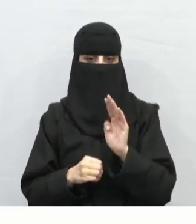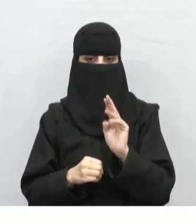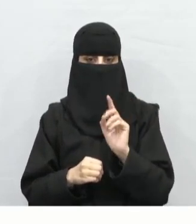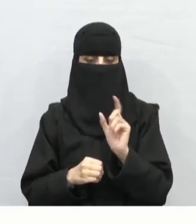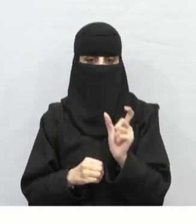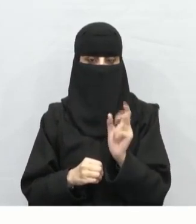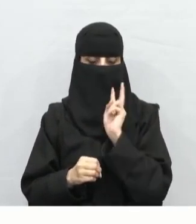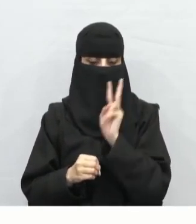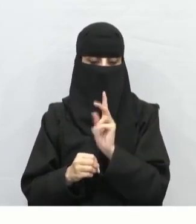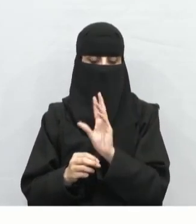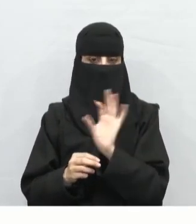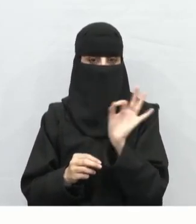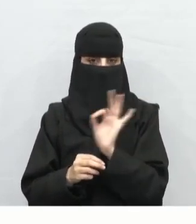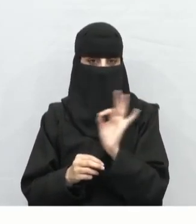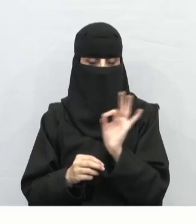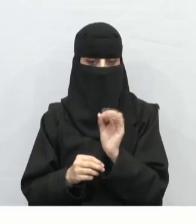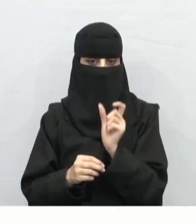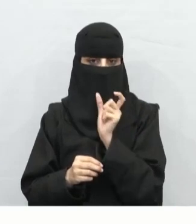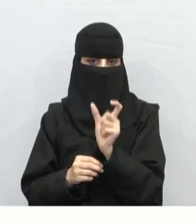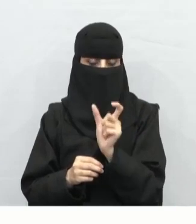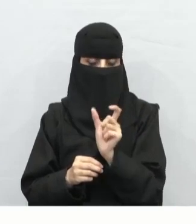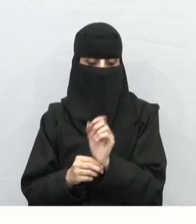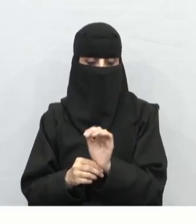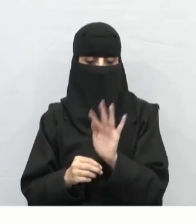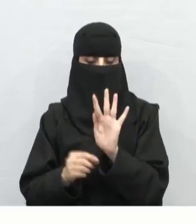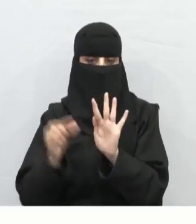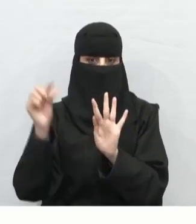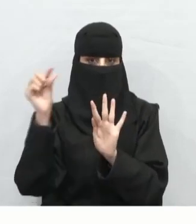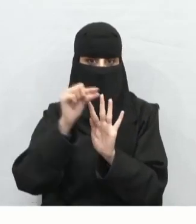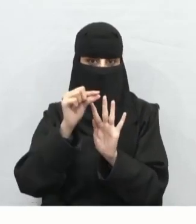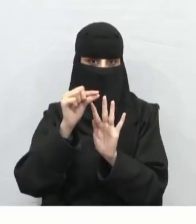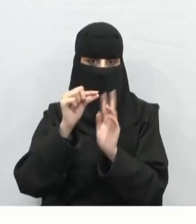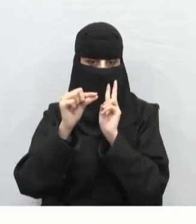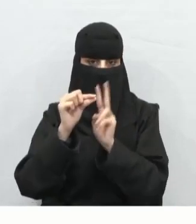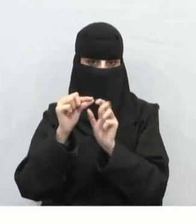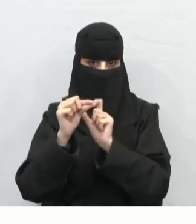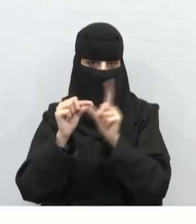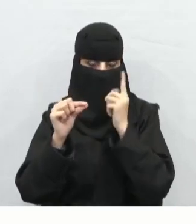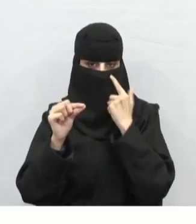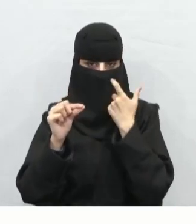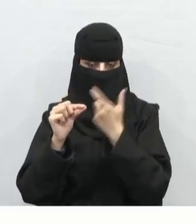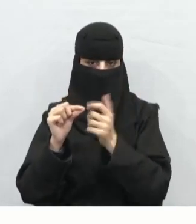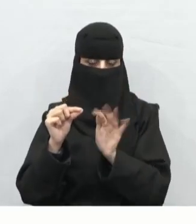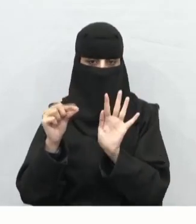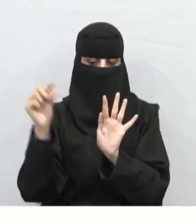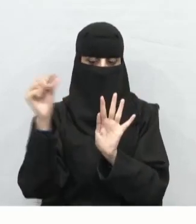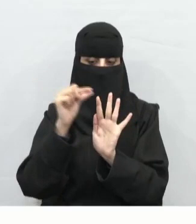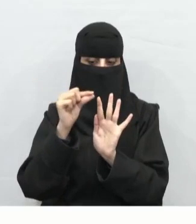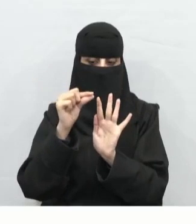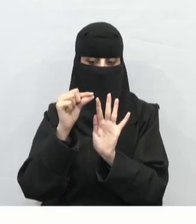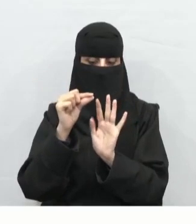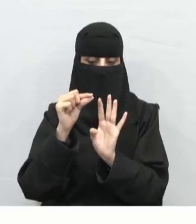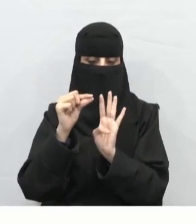اين المقطع الساكن في اول الكلمه المقطع الساكن مكون من